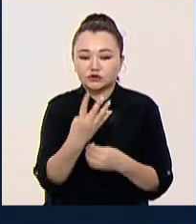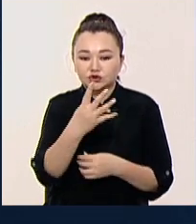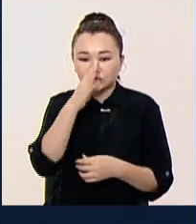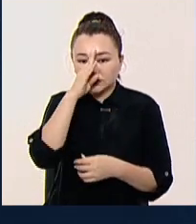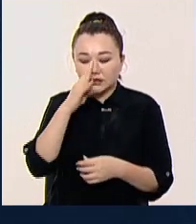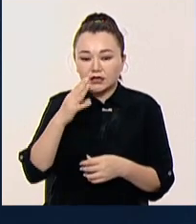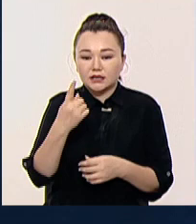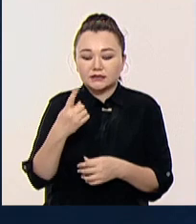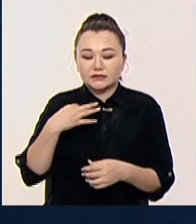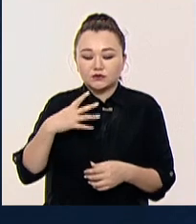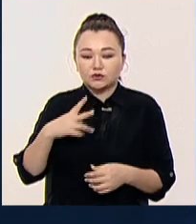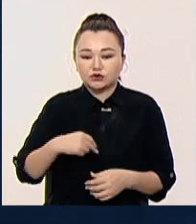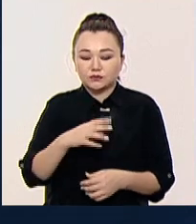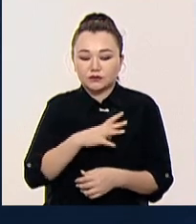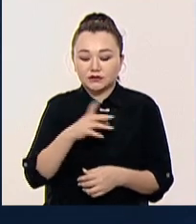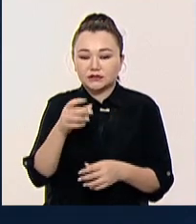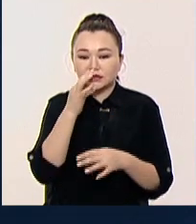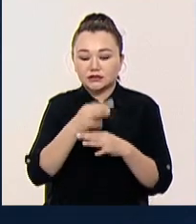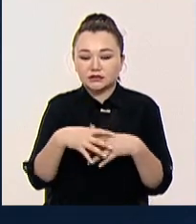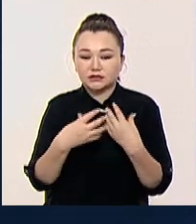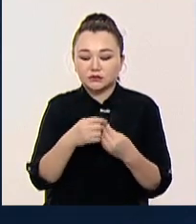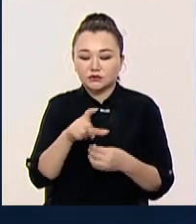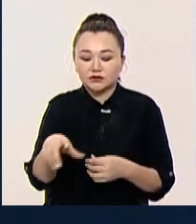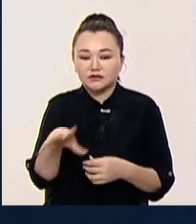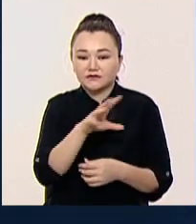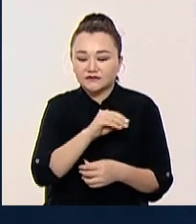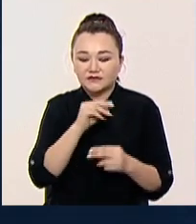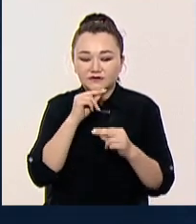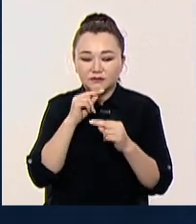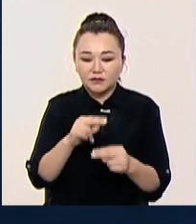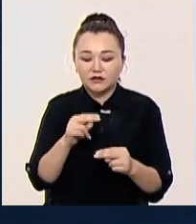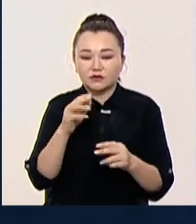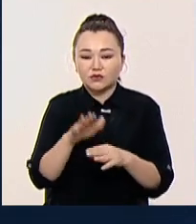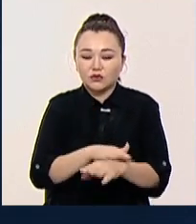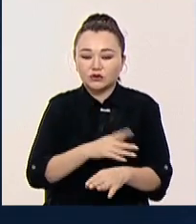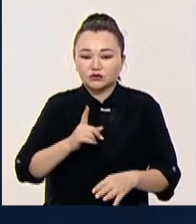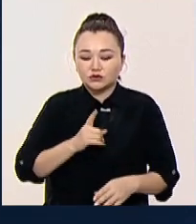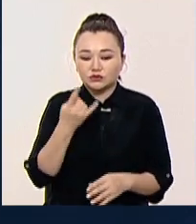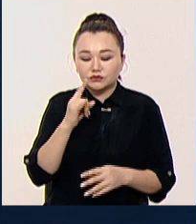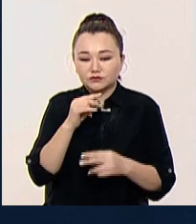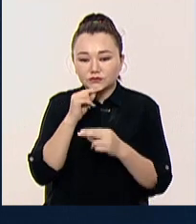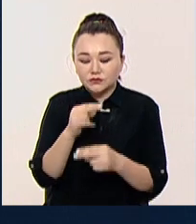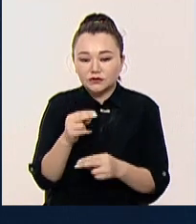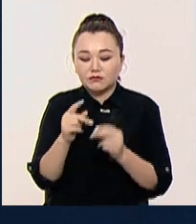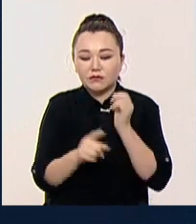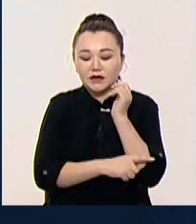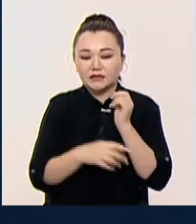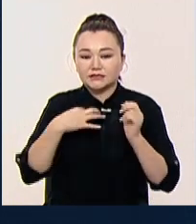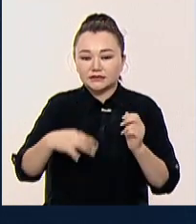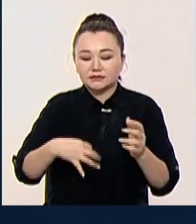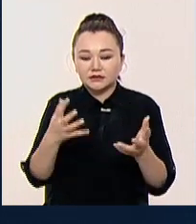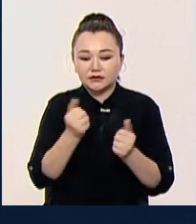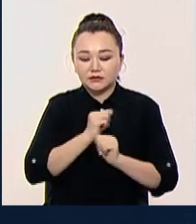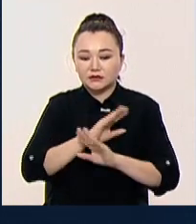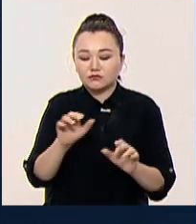1 қыз болған. Мамандар сөзінше отбасы мүшелерінің барлық назары көптен күткен бүлдіршінге ауған кішкентай ұл қабылдай алмаған